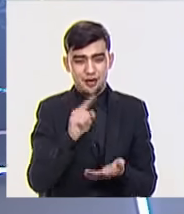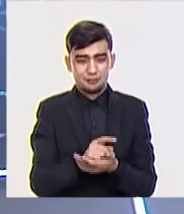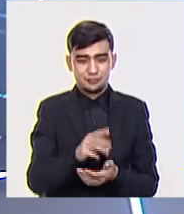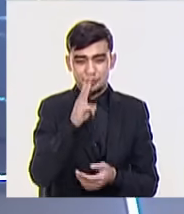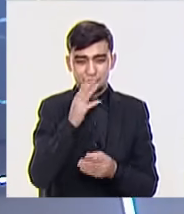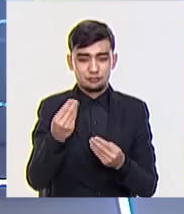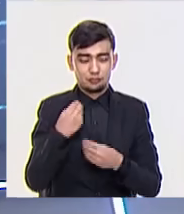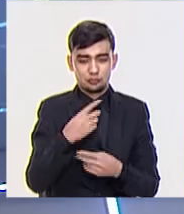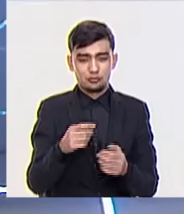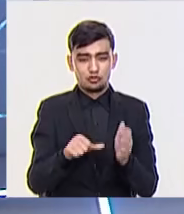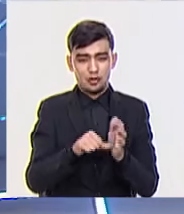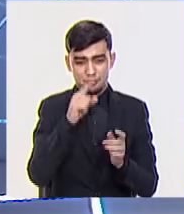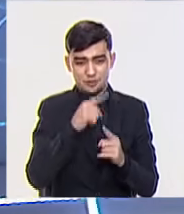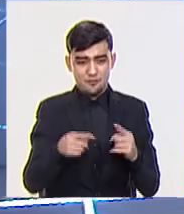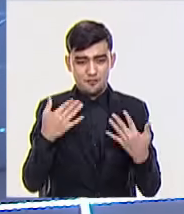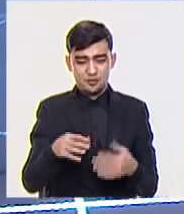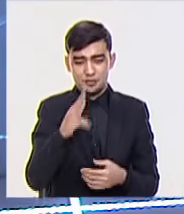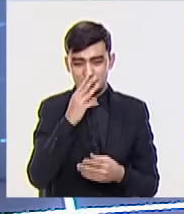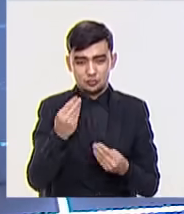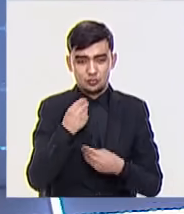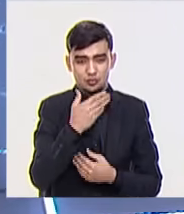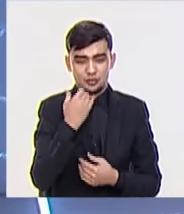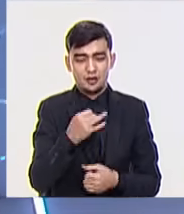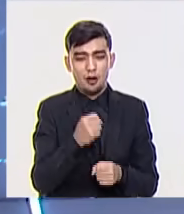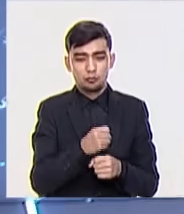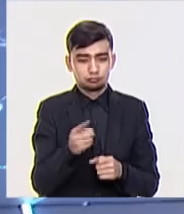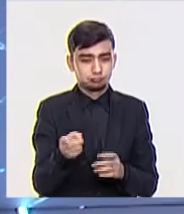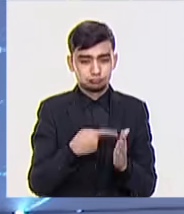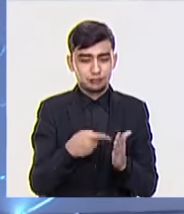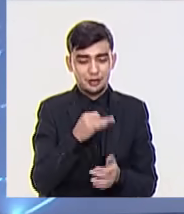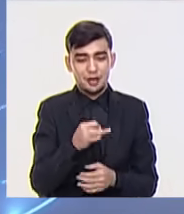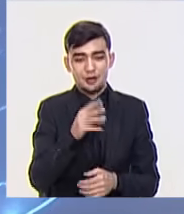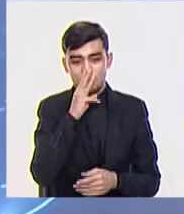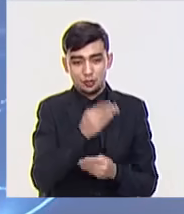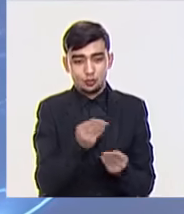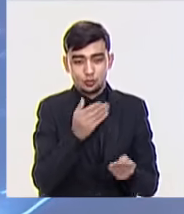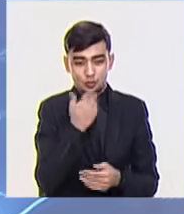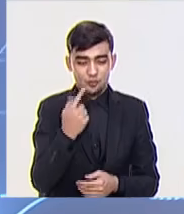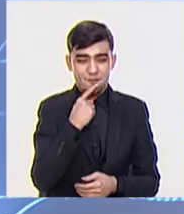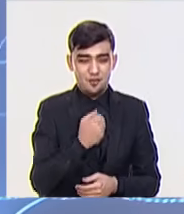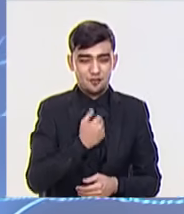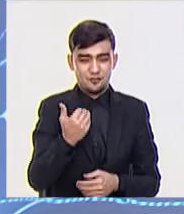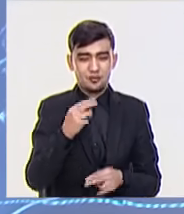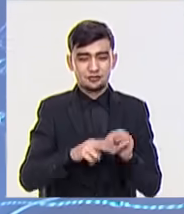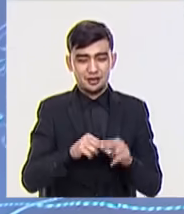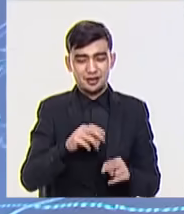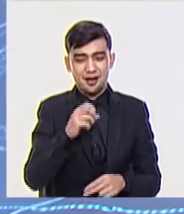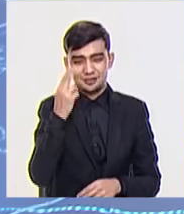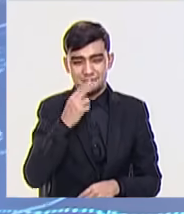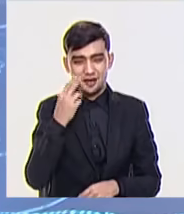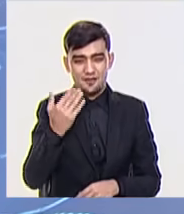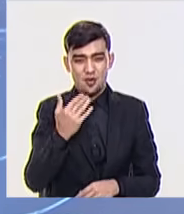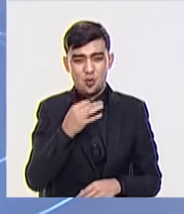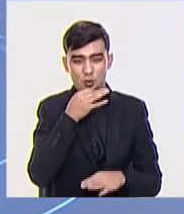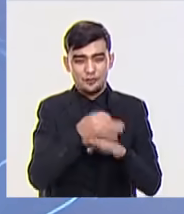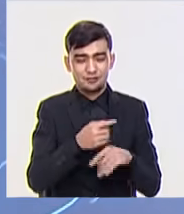бері аударылмаған көрінеді. Ал азаматтарға жұмысын істетіп алып, ақыры ақшасын бермей отырған әскери құрылыс Астана жауапкершілігі